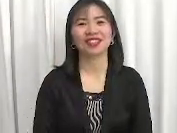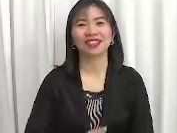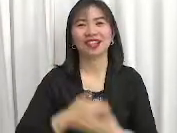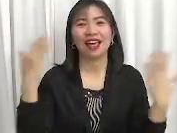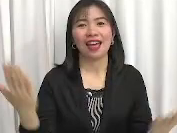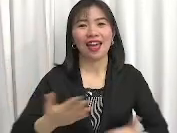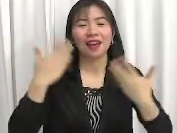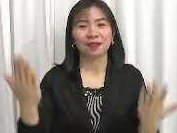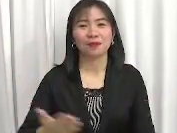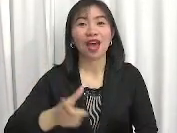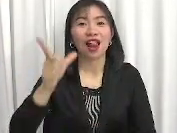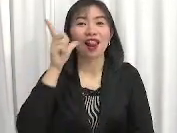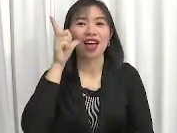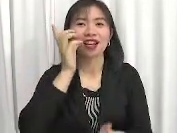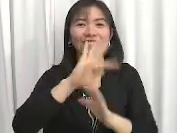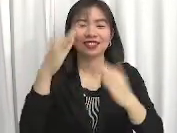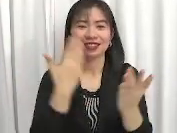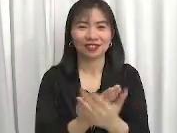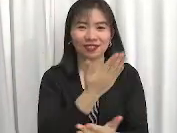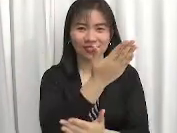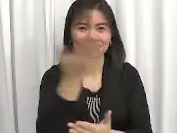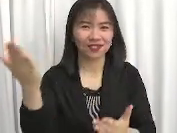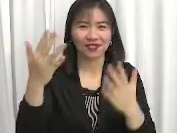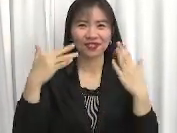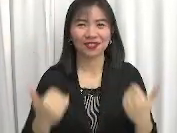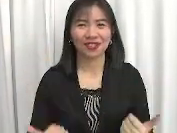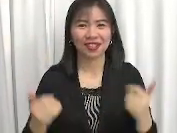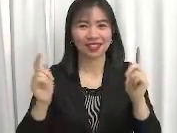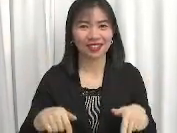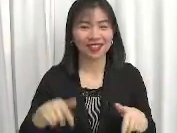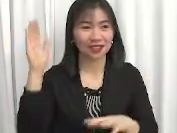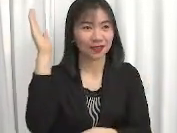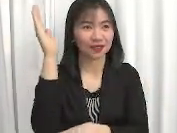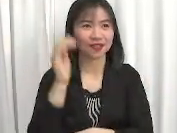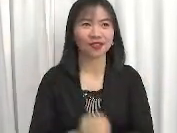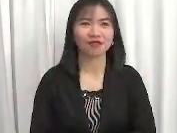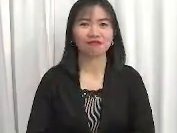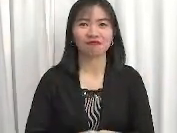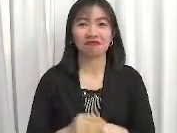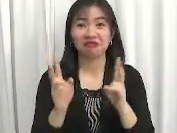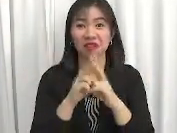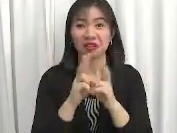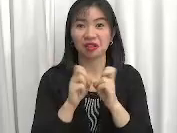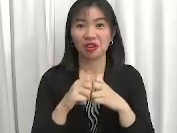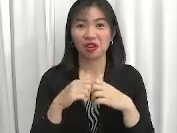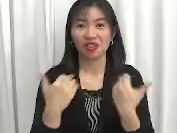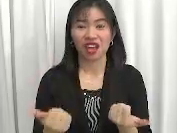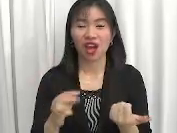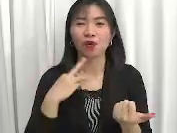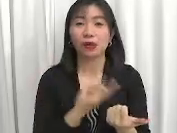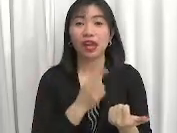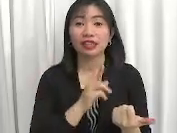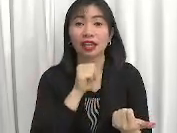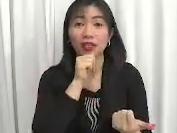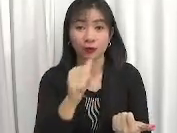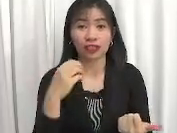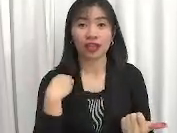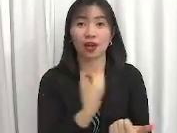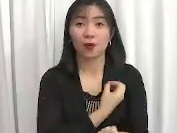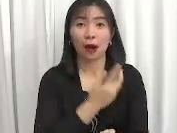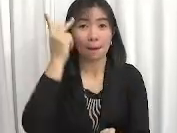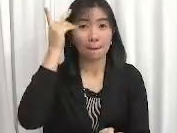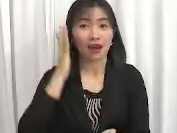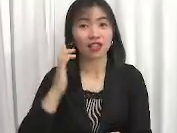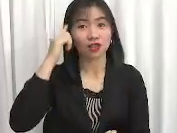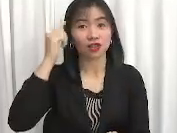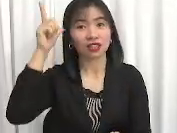Happy ang muli sa bawat isa sa atin ngayong tanghali, mga kapatid. Bagamat hindi natin kasama ang ating mahal na pastor,